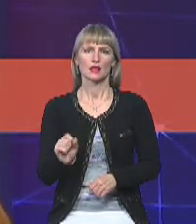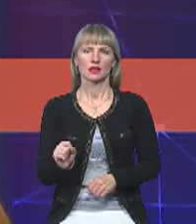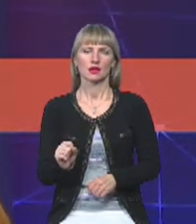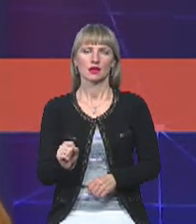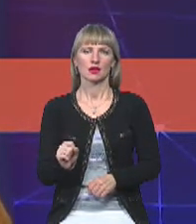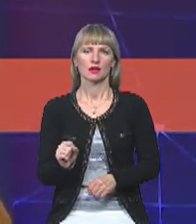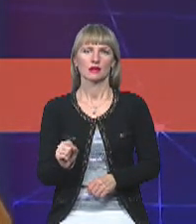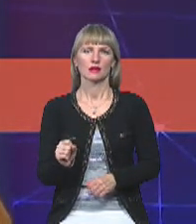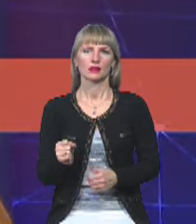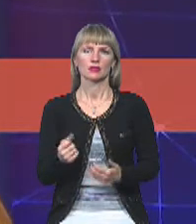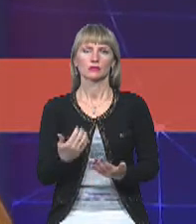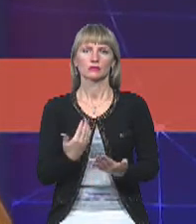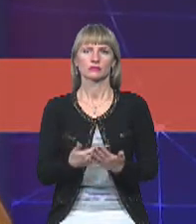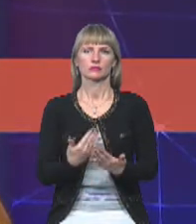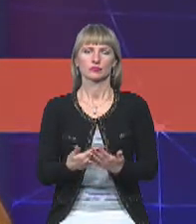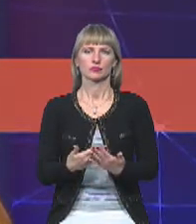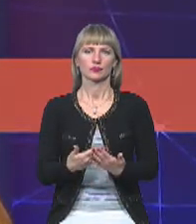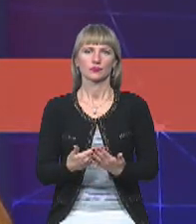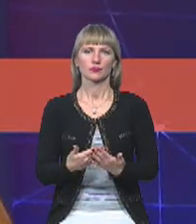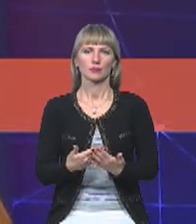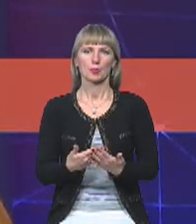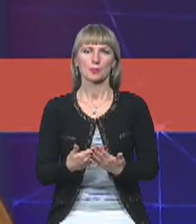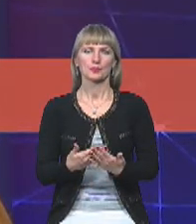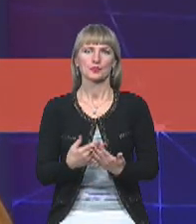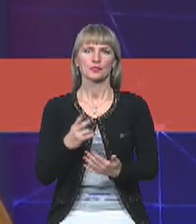не будемо, скажімо так, голословно цифри, але